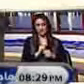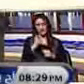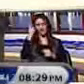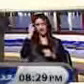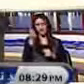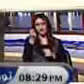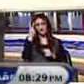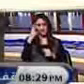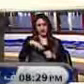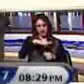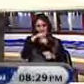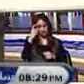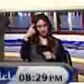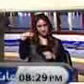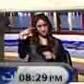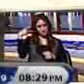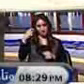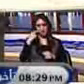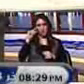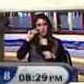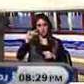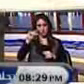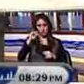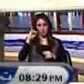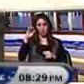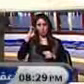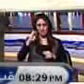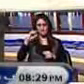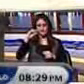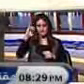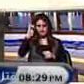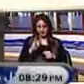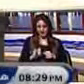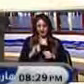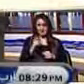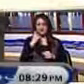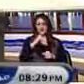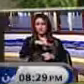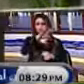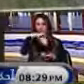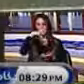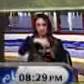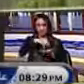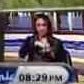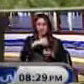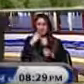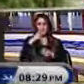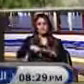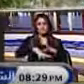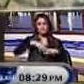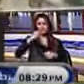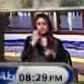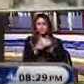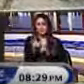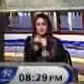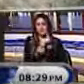بدأت مع الأستاذ الدكتور مجدي عبد المقصود الأب الروحي لهذه القرية. بدأ المشروع بزراعة